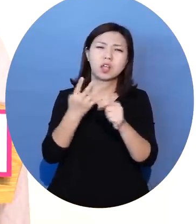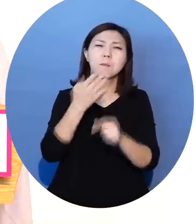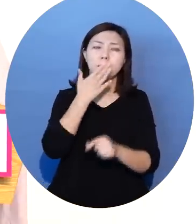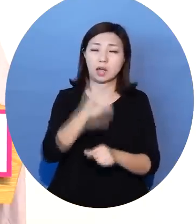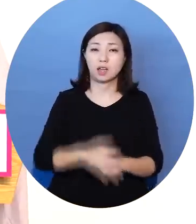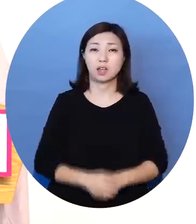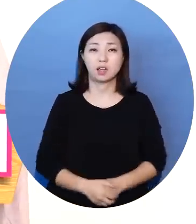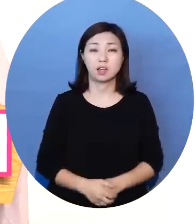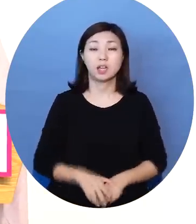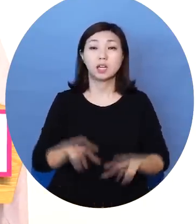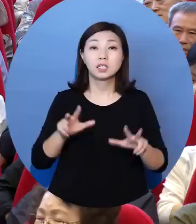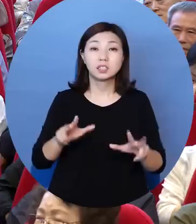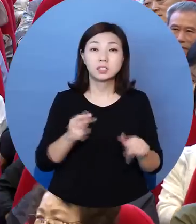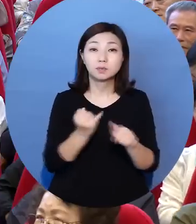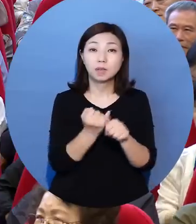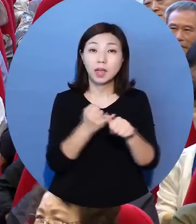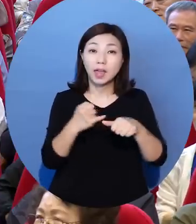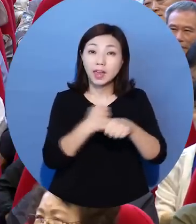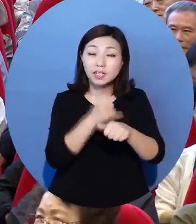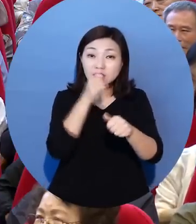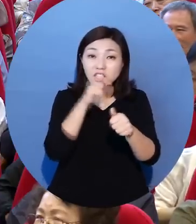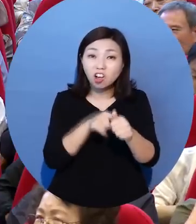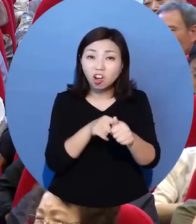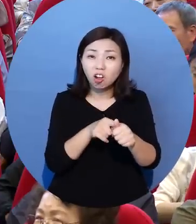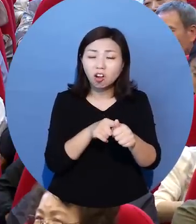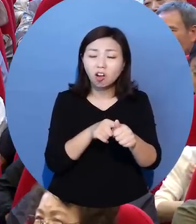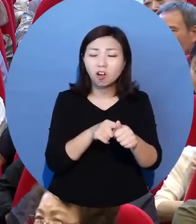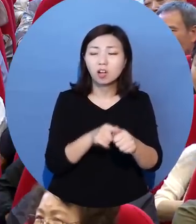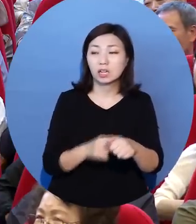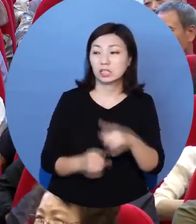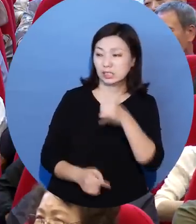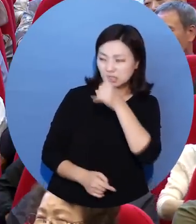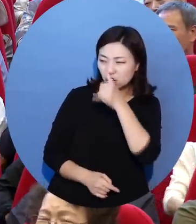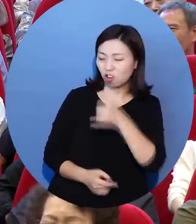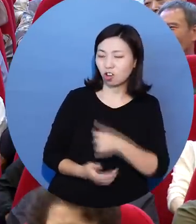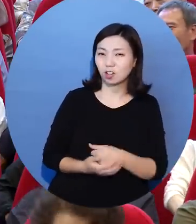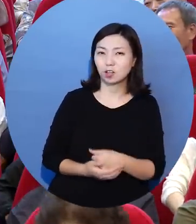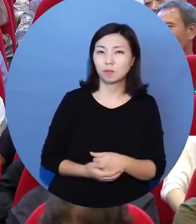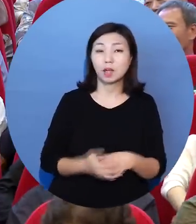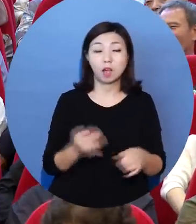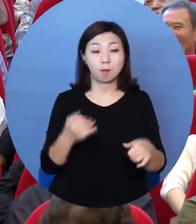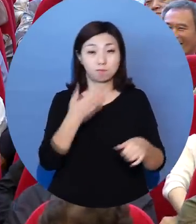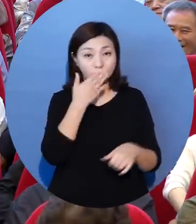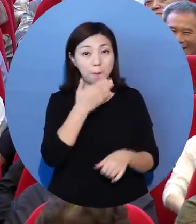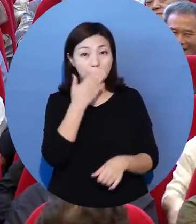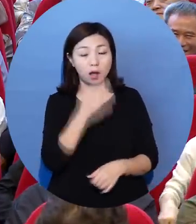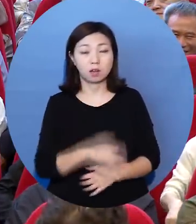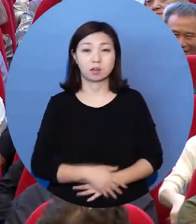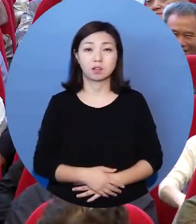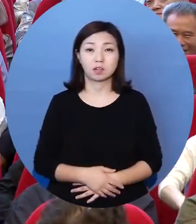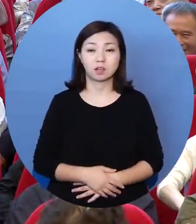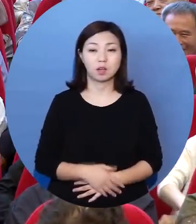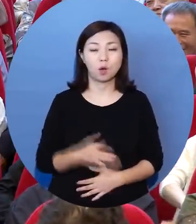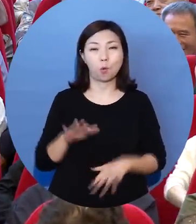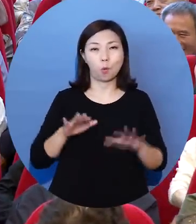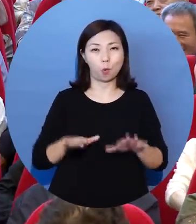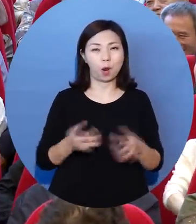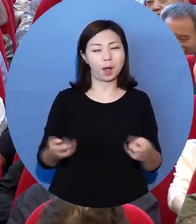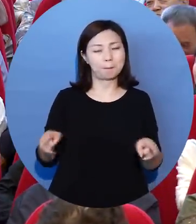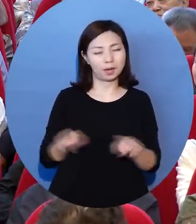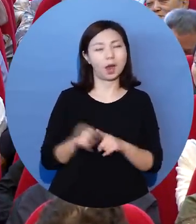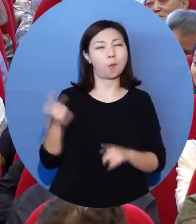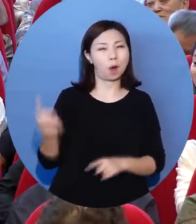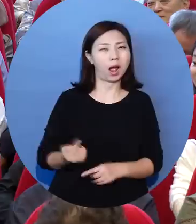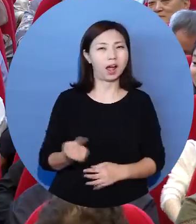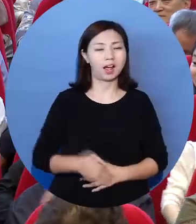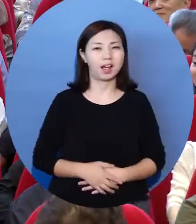없어. 일단 남자가 있어요, 없어요? 있어요. 있어. 네. 그럼 하면 돼요. 이 자리에 저희 엄마도